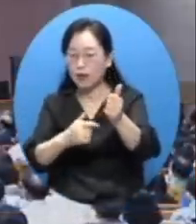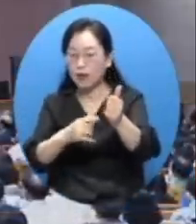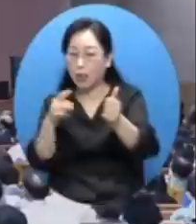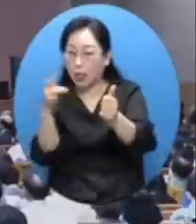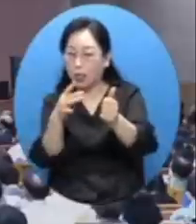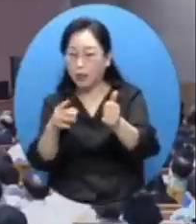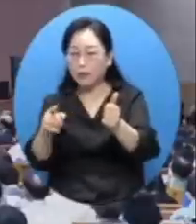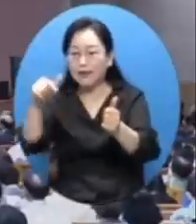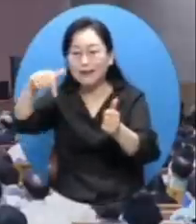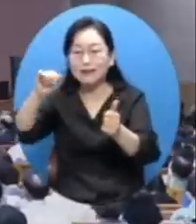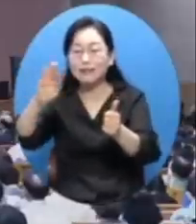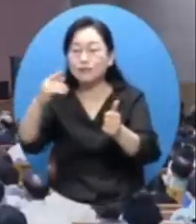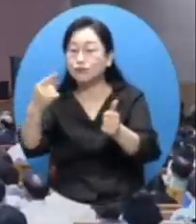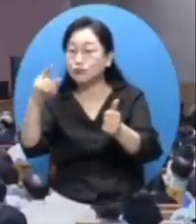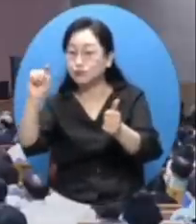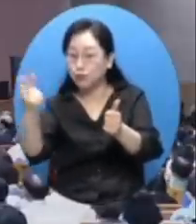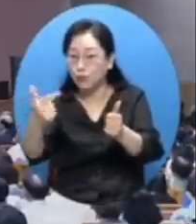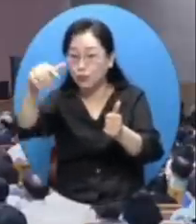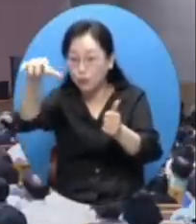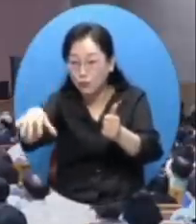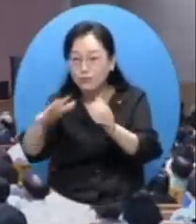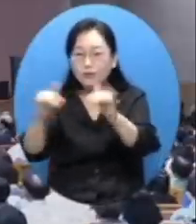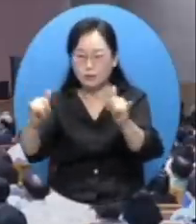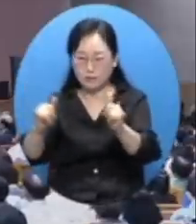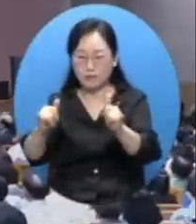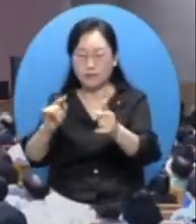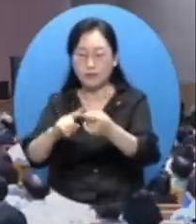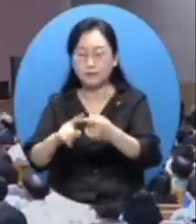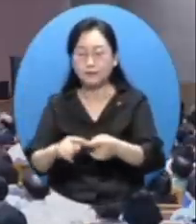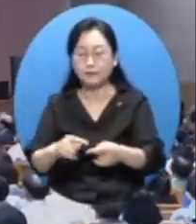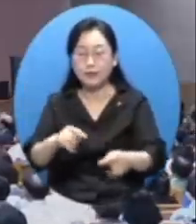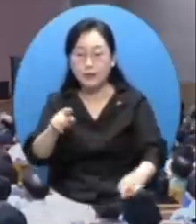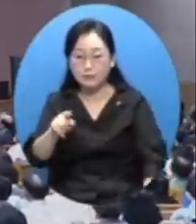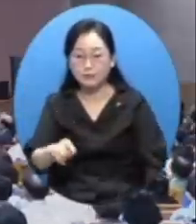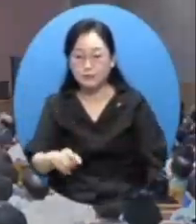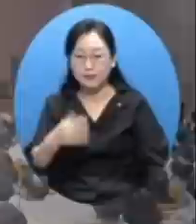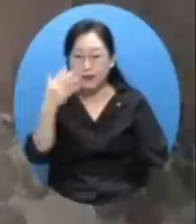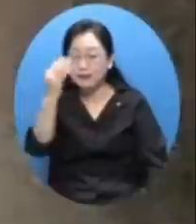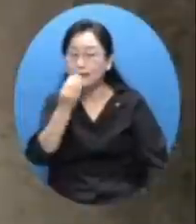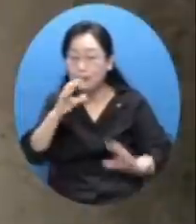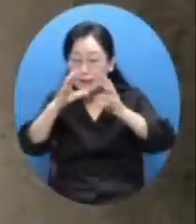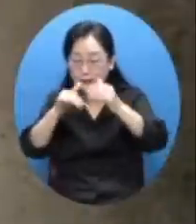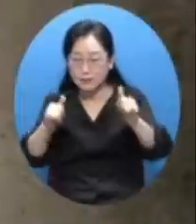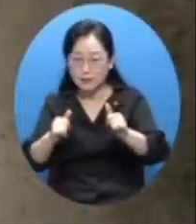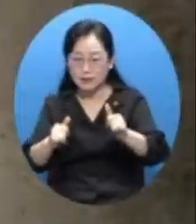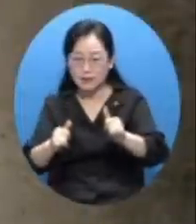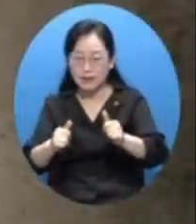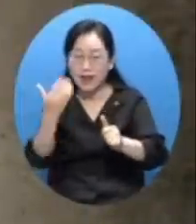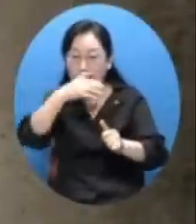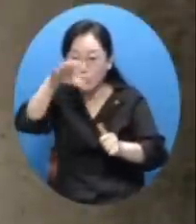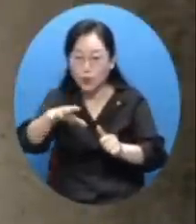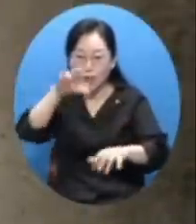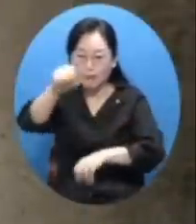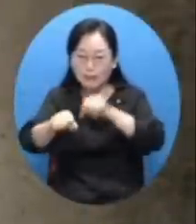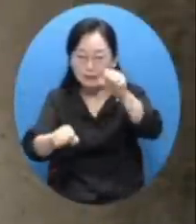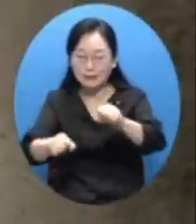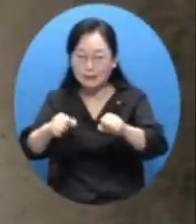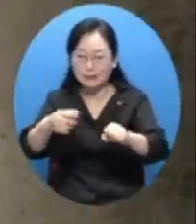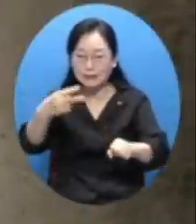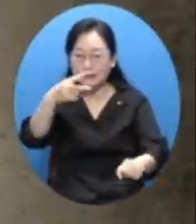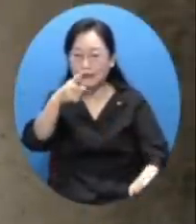성경이 기록하고 있습니다. 이스라엘 백성이 가나안을 정복해 가면서 여리고를 정복하고 그 다음 아이성까지 함락을